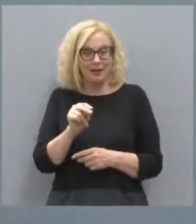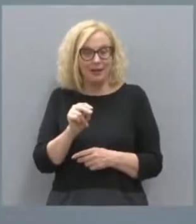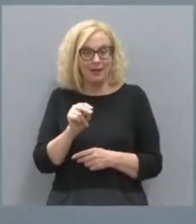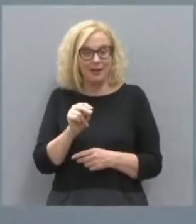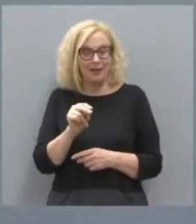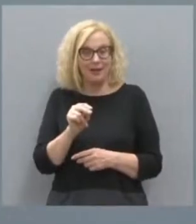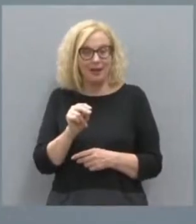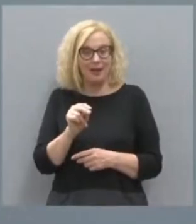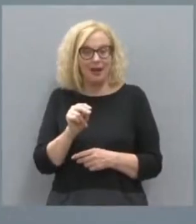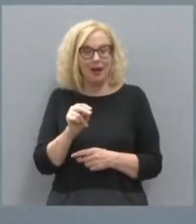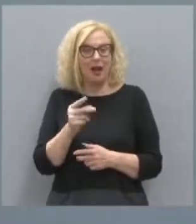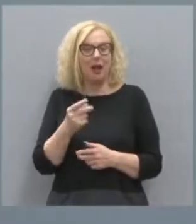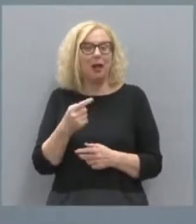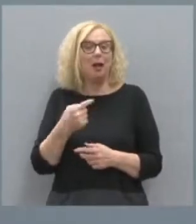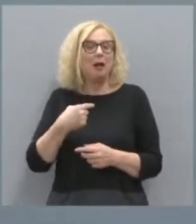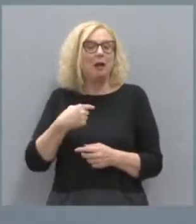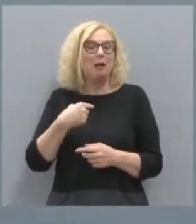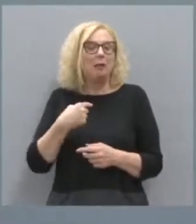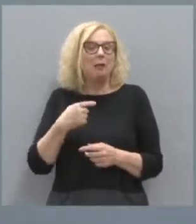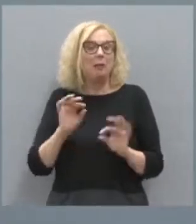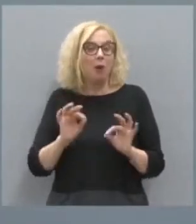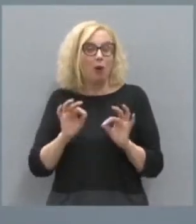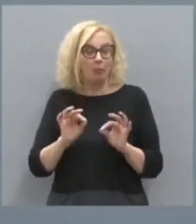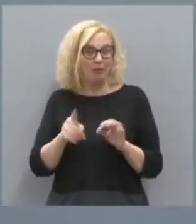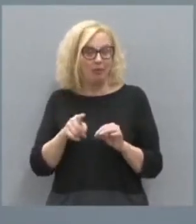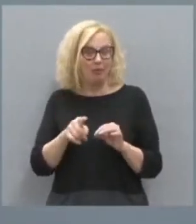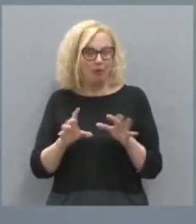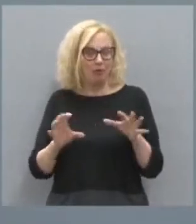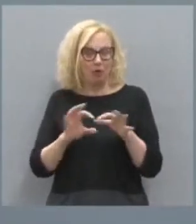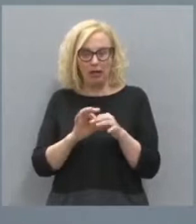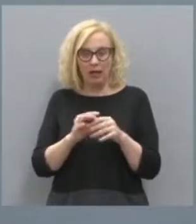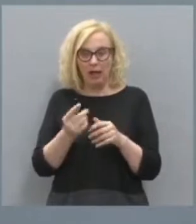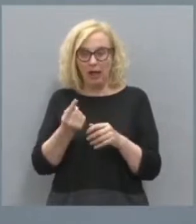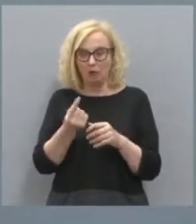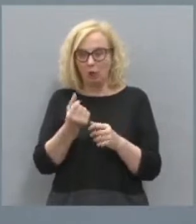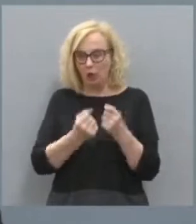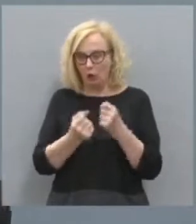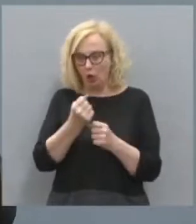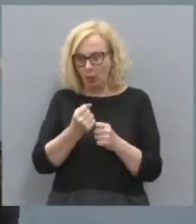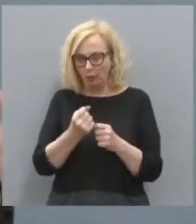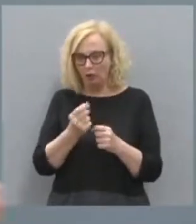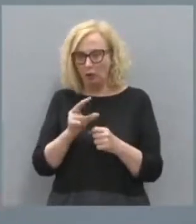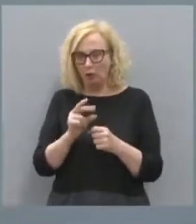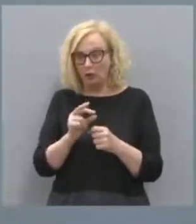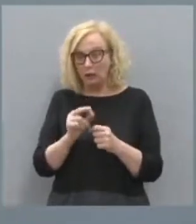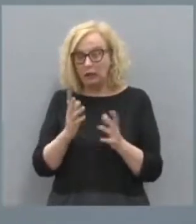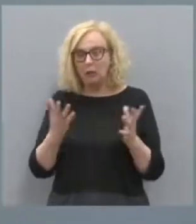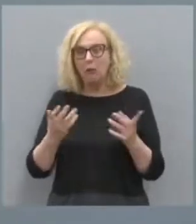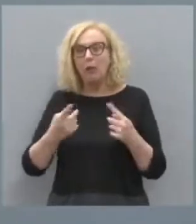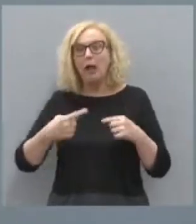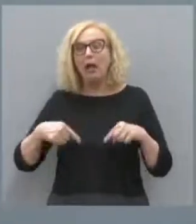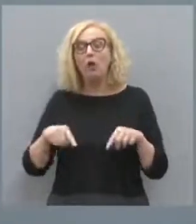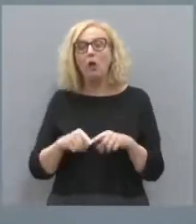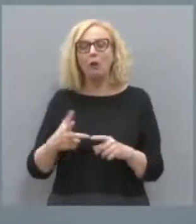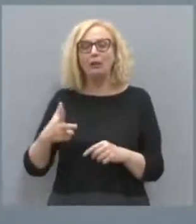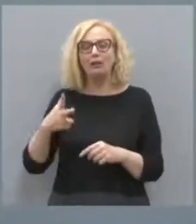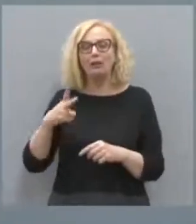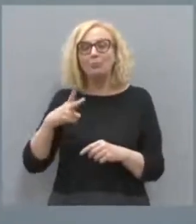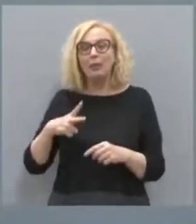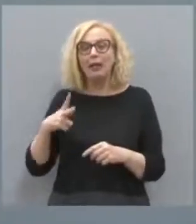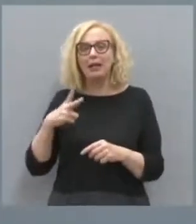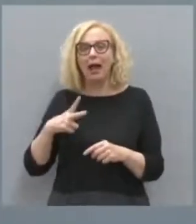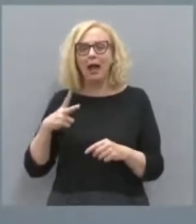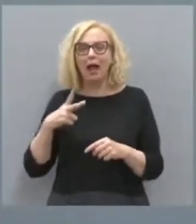d'angolo importante del sistema economico trentino la parte turistica prova forse l'auspicio è che riusciremo a mettere anche in